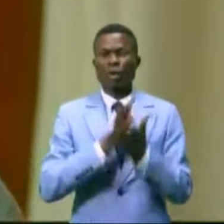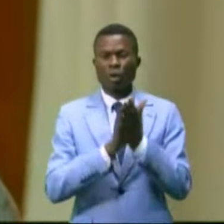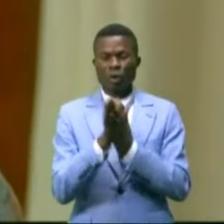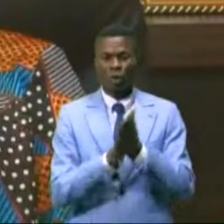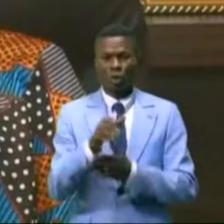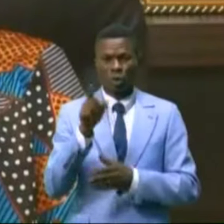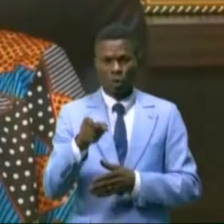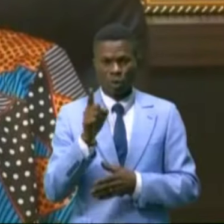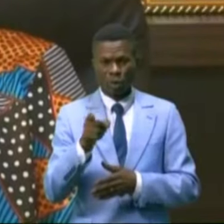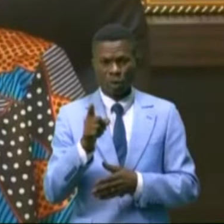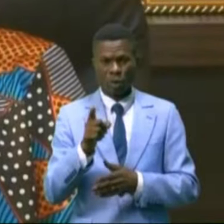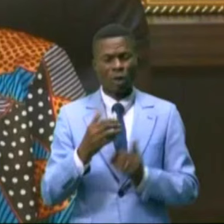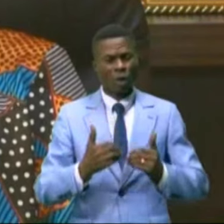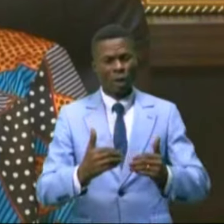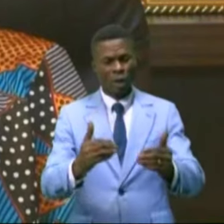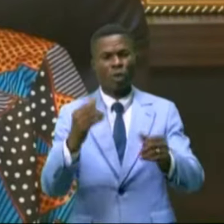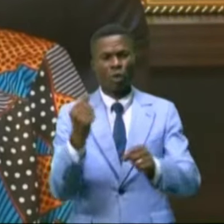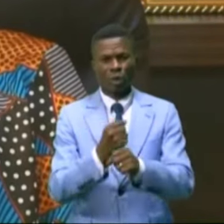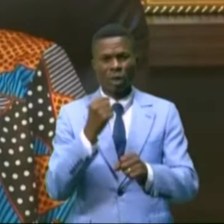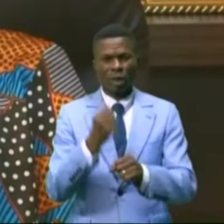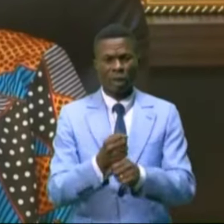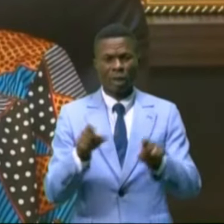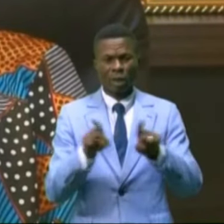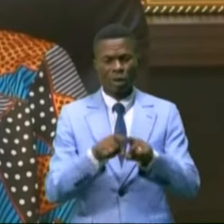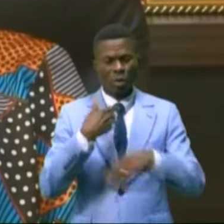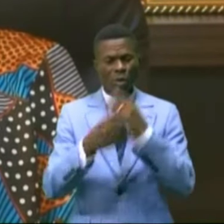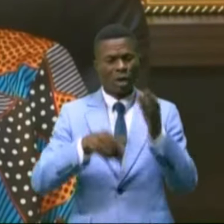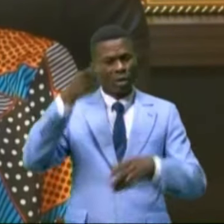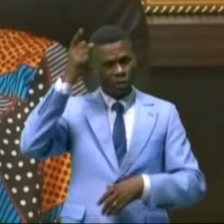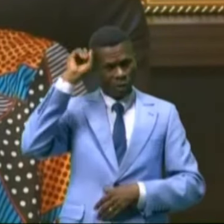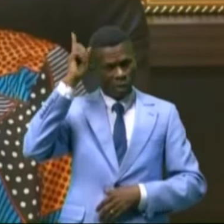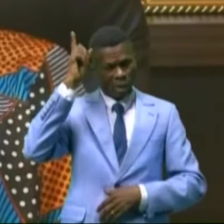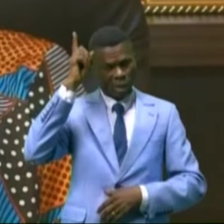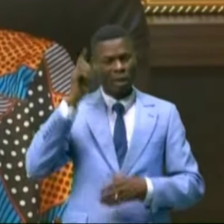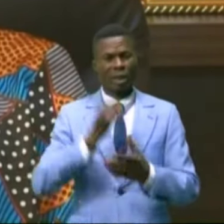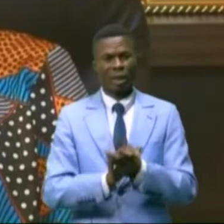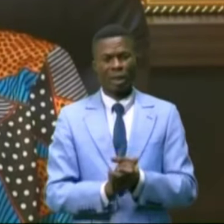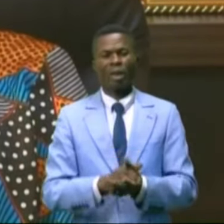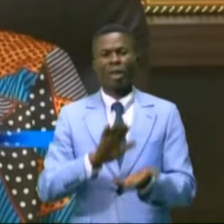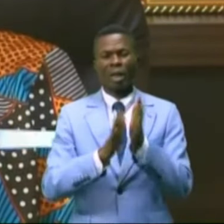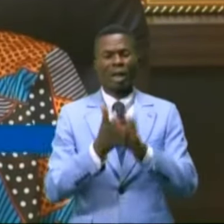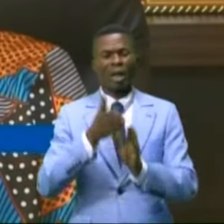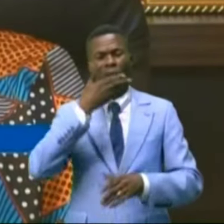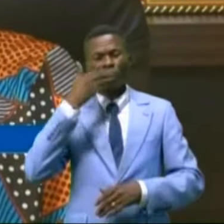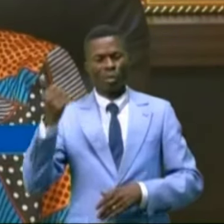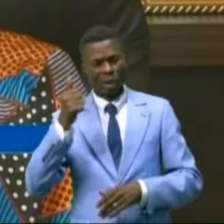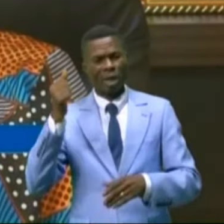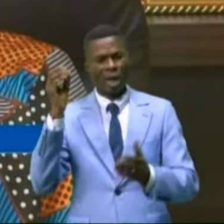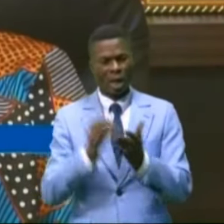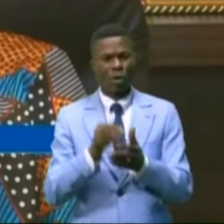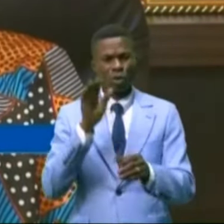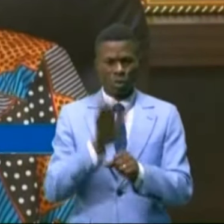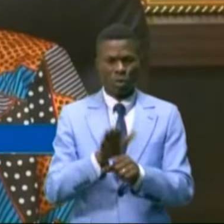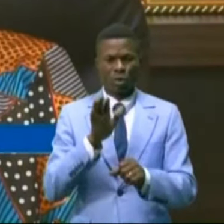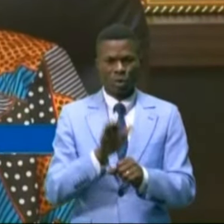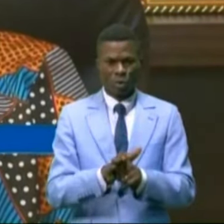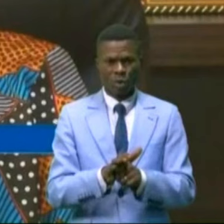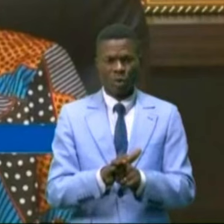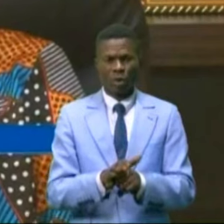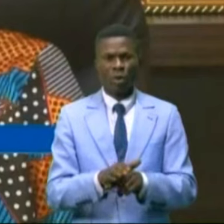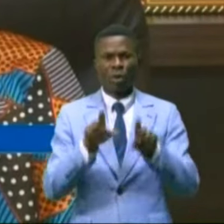souhaiter en tout cas c'est de continuer de travailler comme elle a toujours fait jusqu'ici en a en s'améliorant en perfectionnant en donn encore le meilleur de ce qu'elle